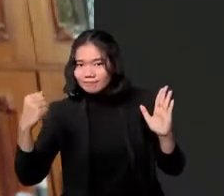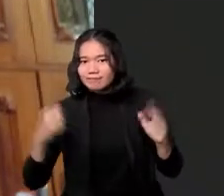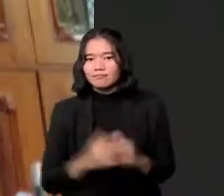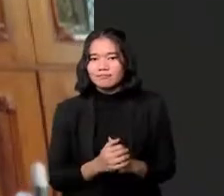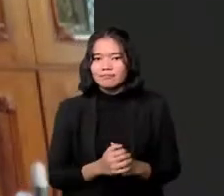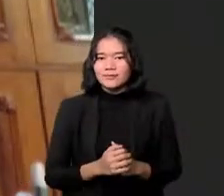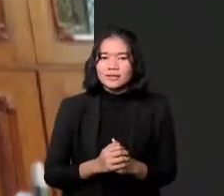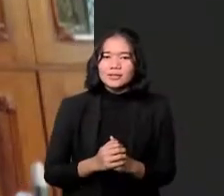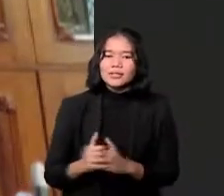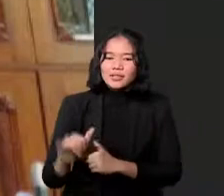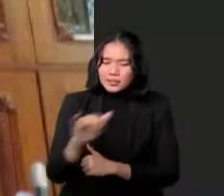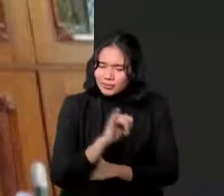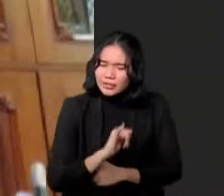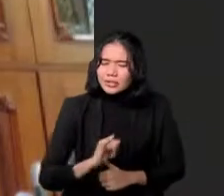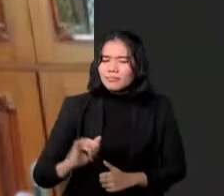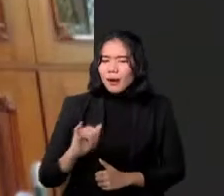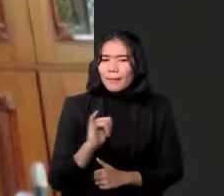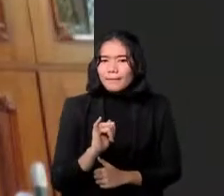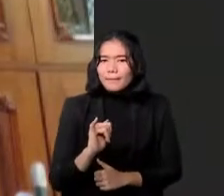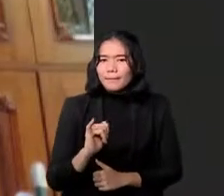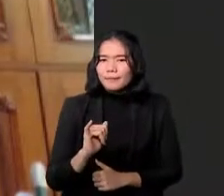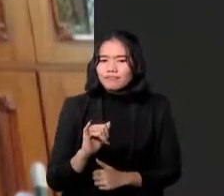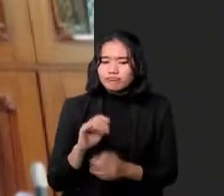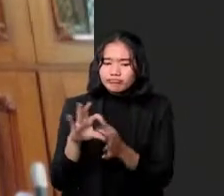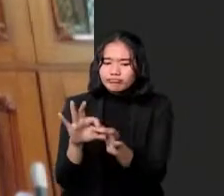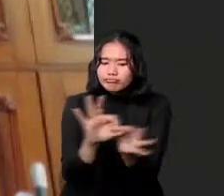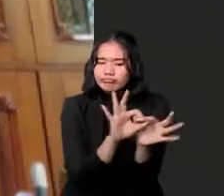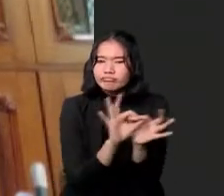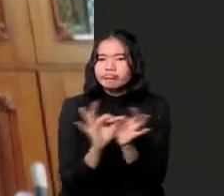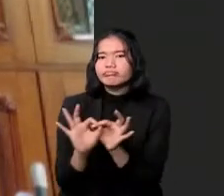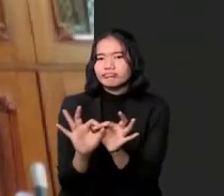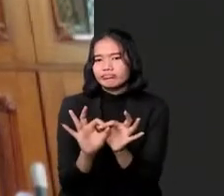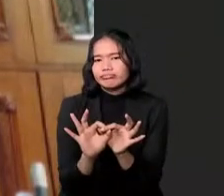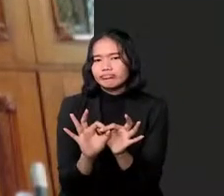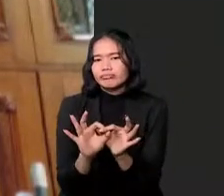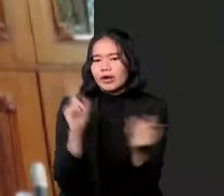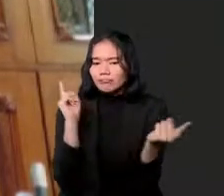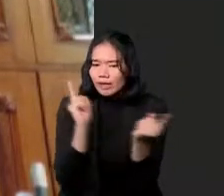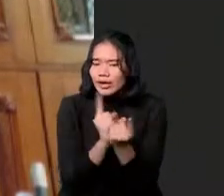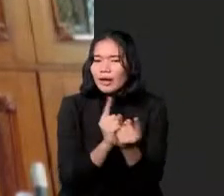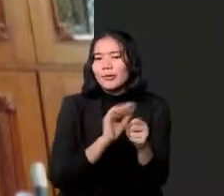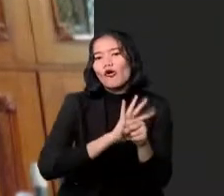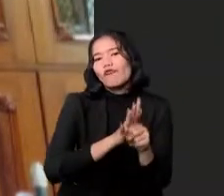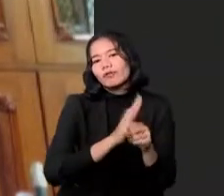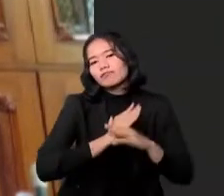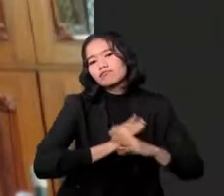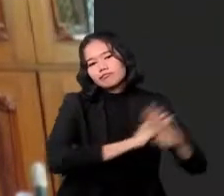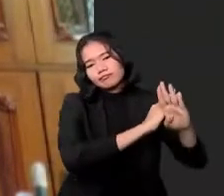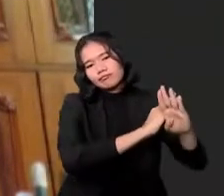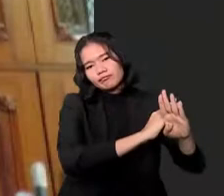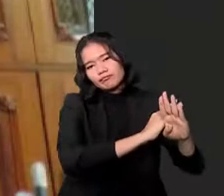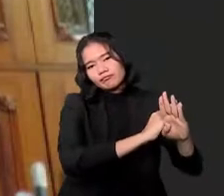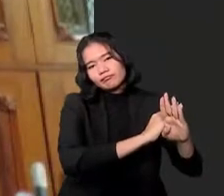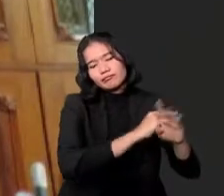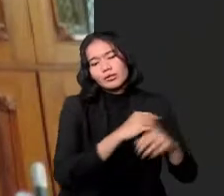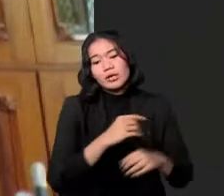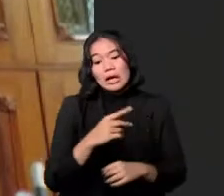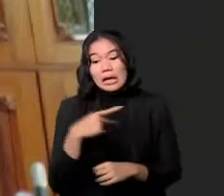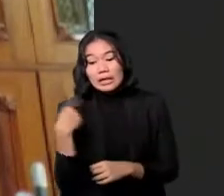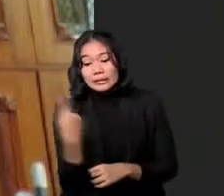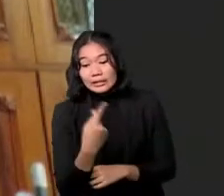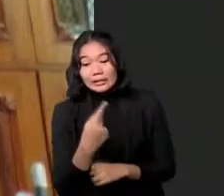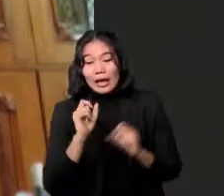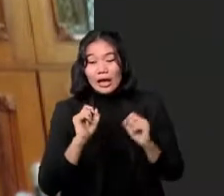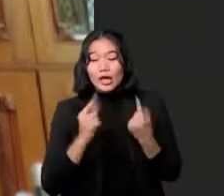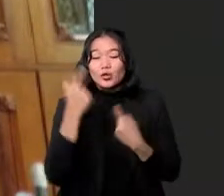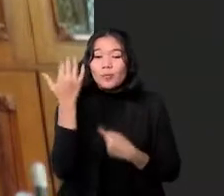kita bersama-sama untuk bergandengan ya bagaimana kita menghadapi COVID ini dan kita memasuki kehidupan